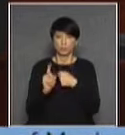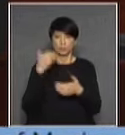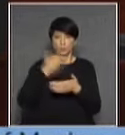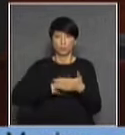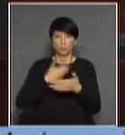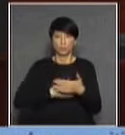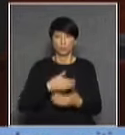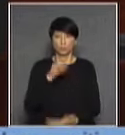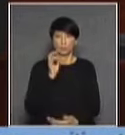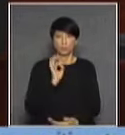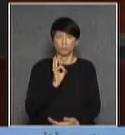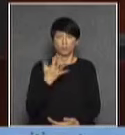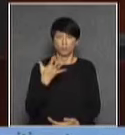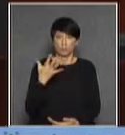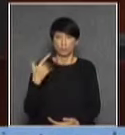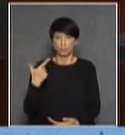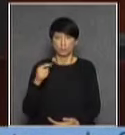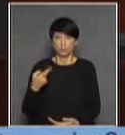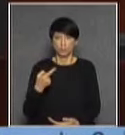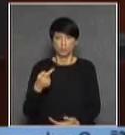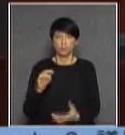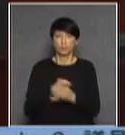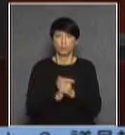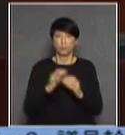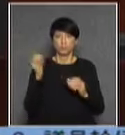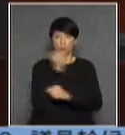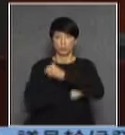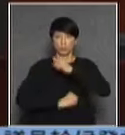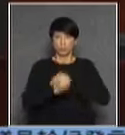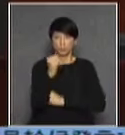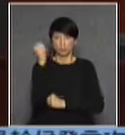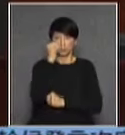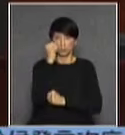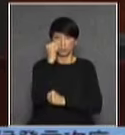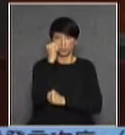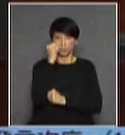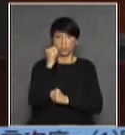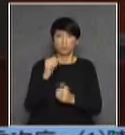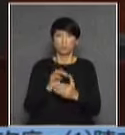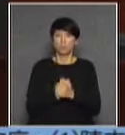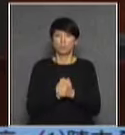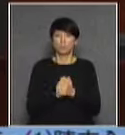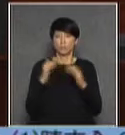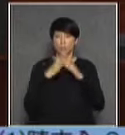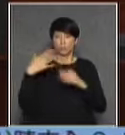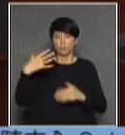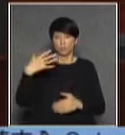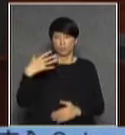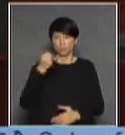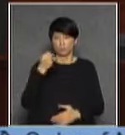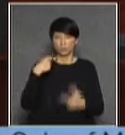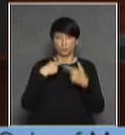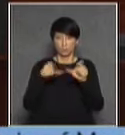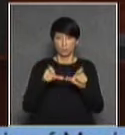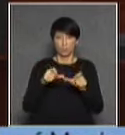358萬，呢個係相當於勞福局局長一年全年嘅薪酬嘅開支。咁當然張建宗即係呢方面嘅表現咧，